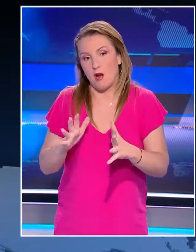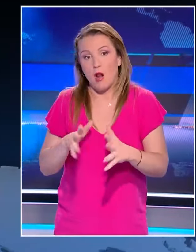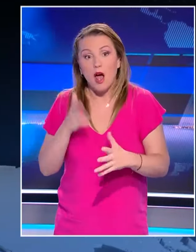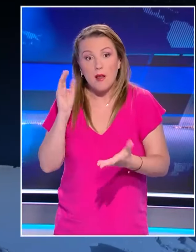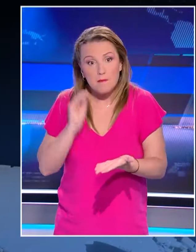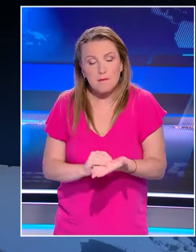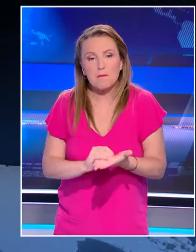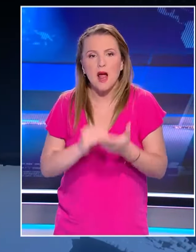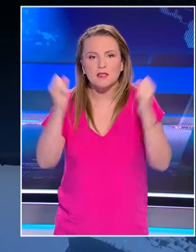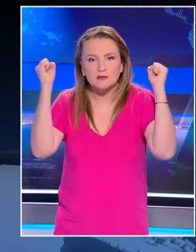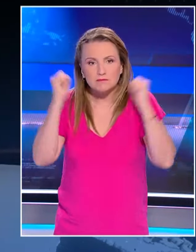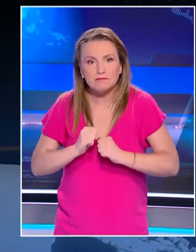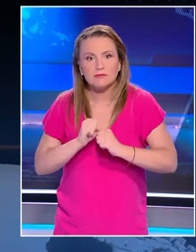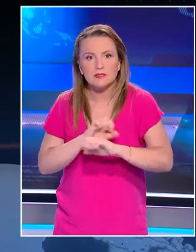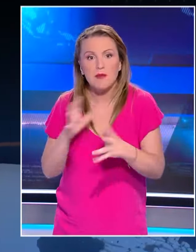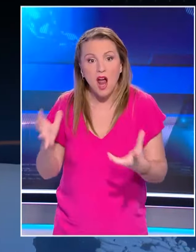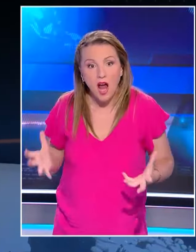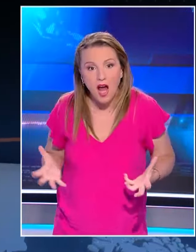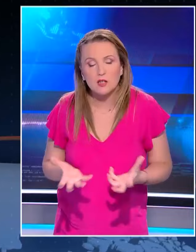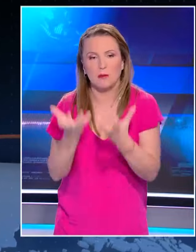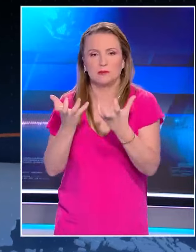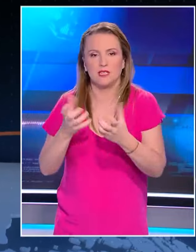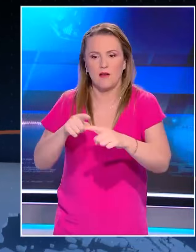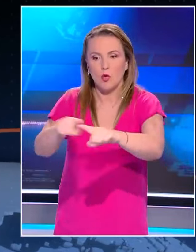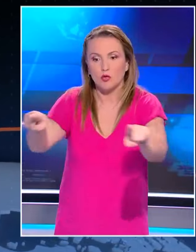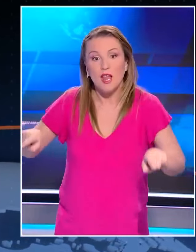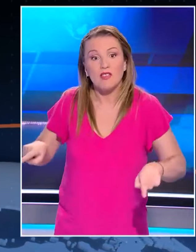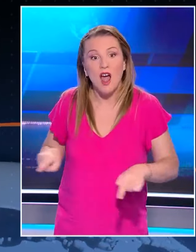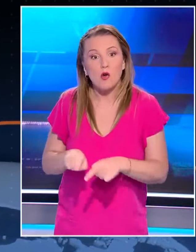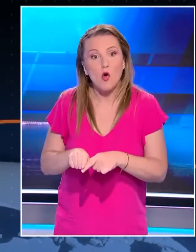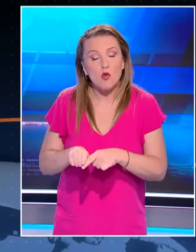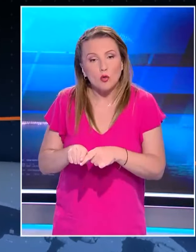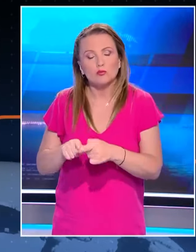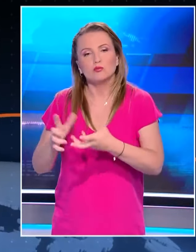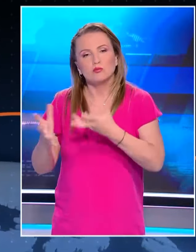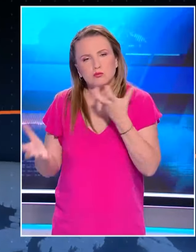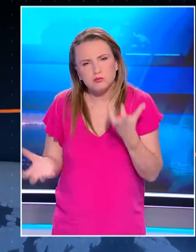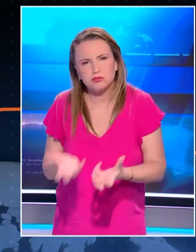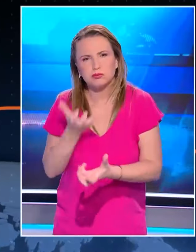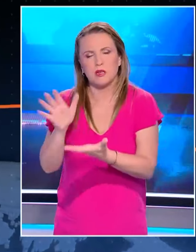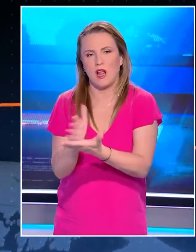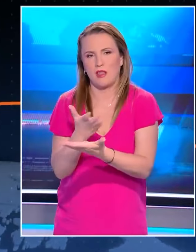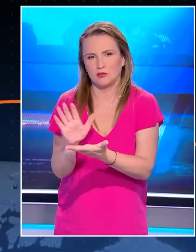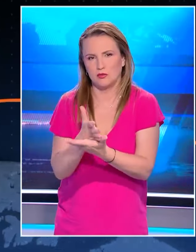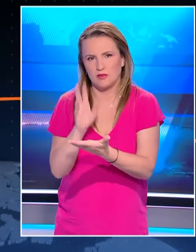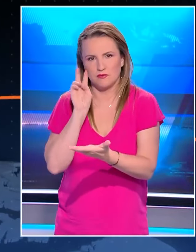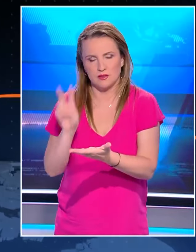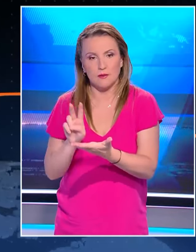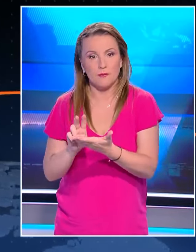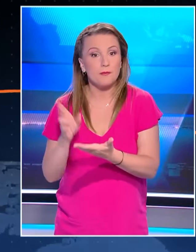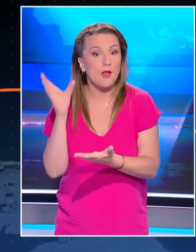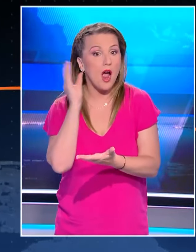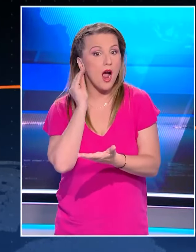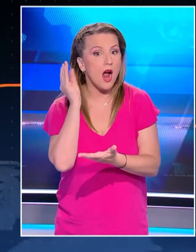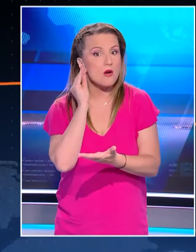περίπτωση είναι ένα τετράγωνο που φαίνεται καταστροφές. Ακούμε